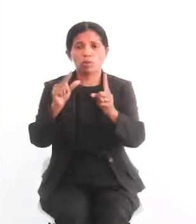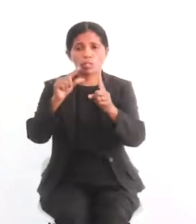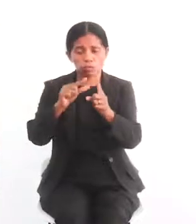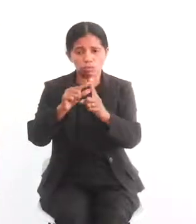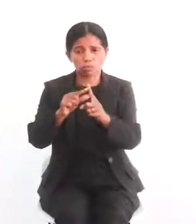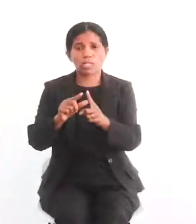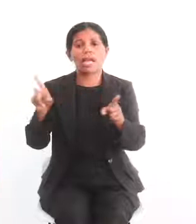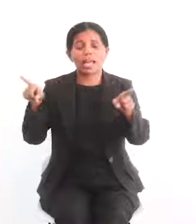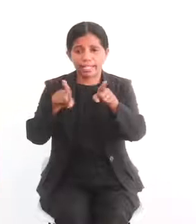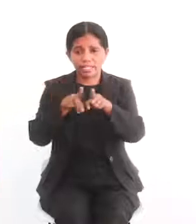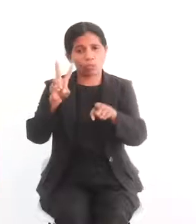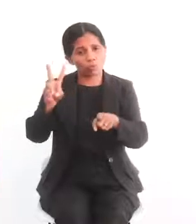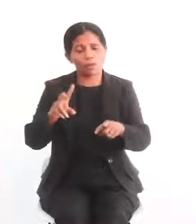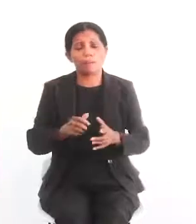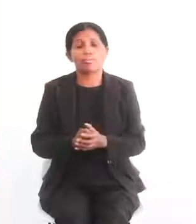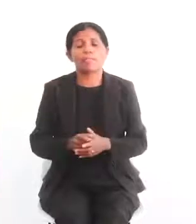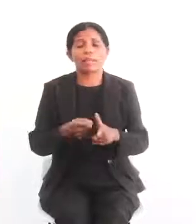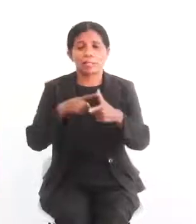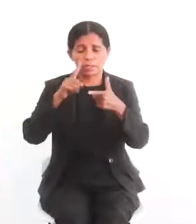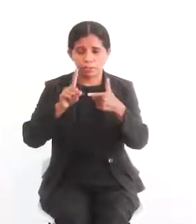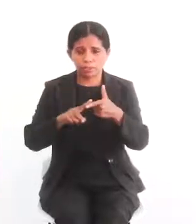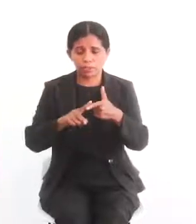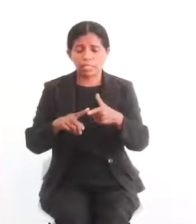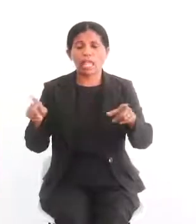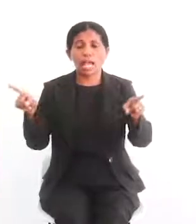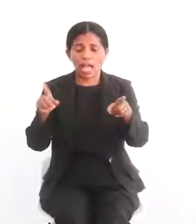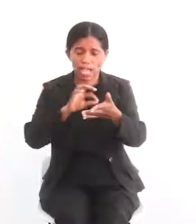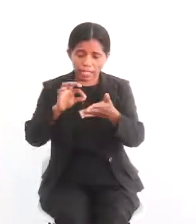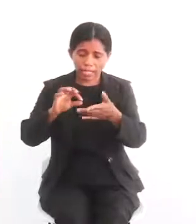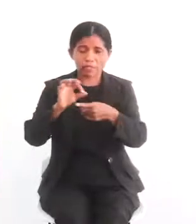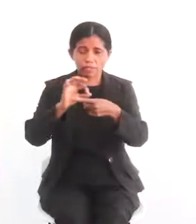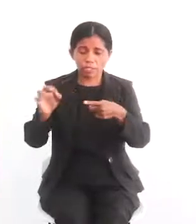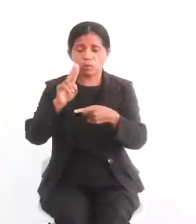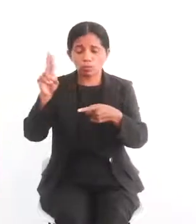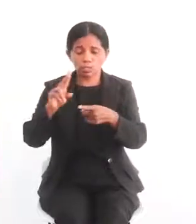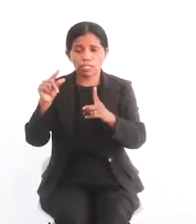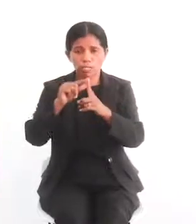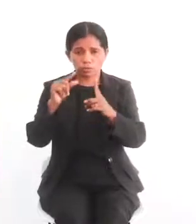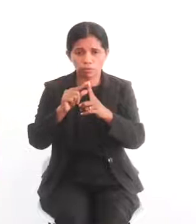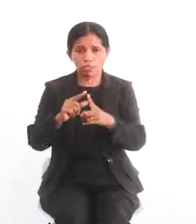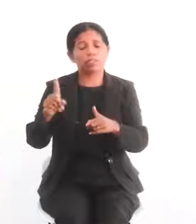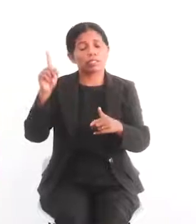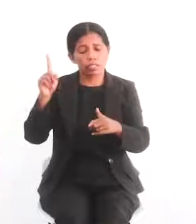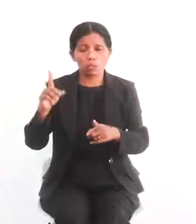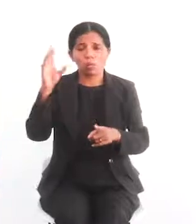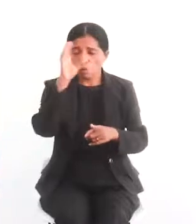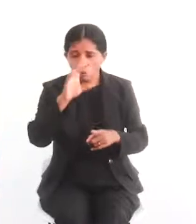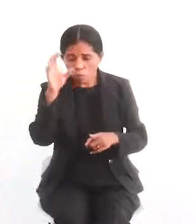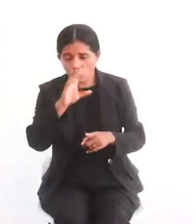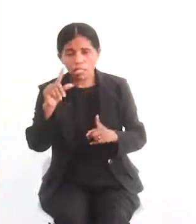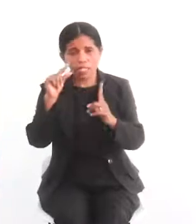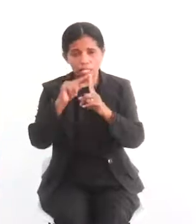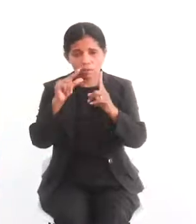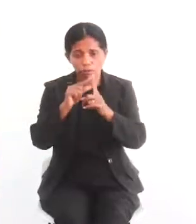relevante. Depois hakerek frase ho di uza lefuan dobrado sira, no idatan. Identifica lefuan dobrado